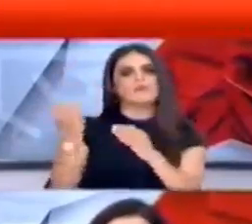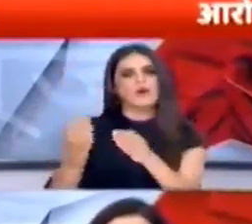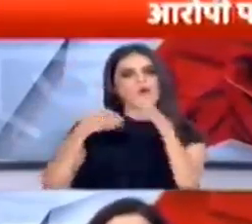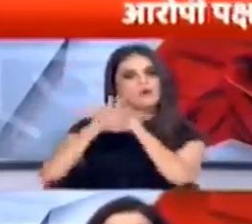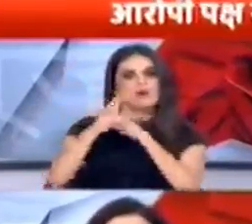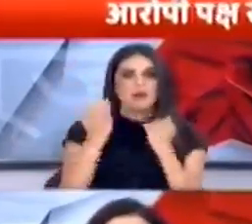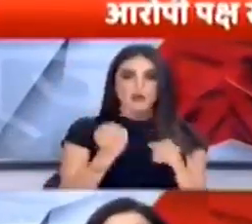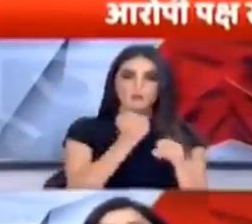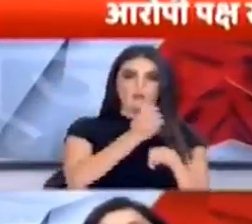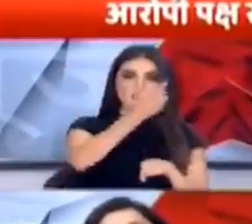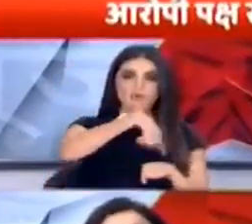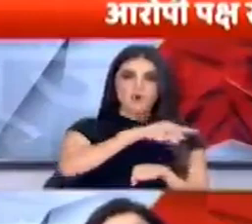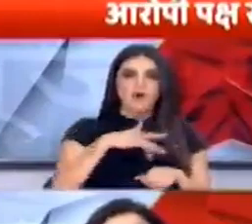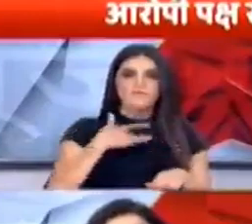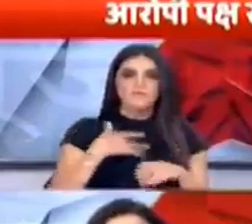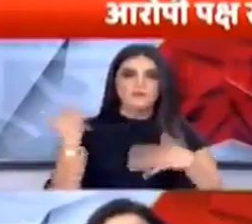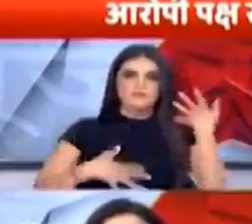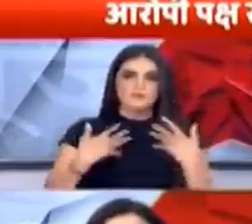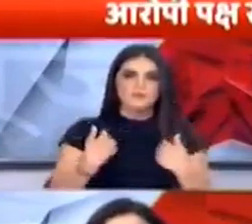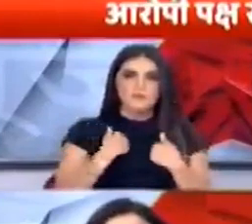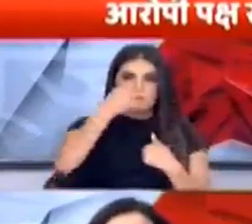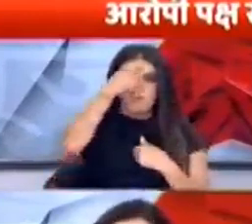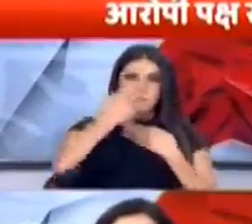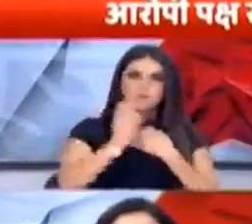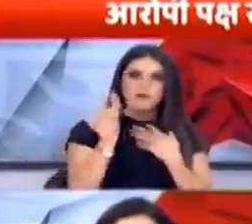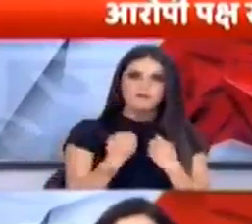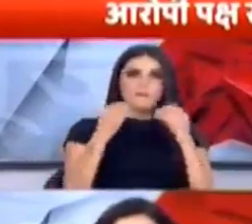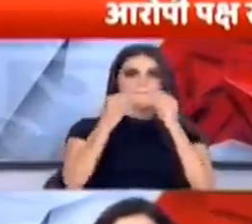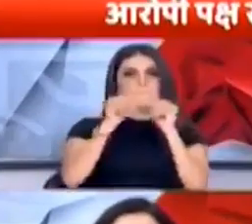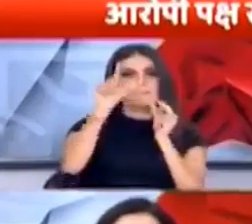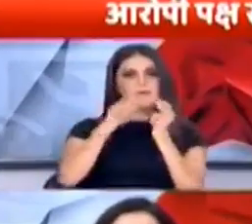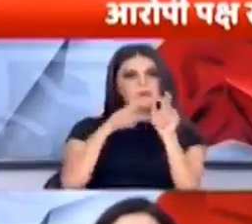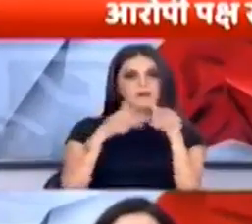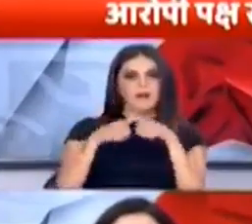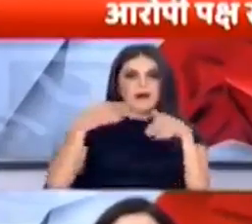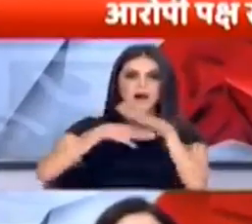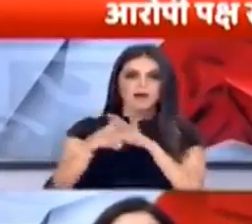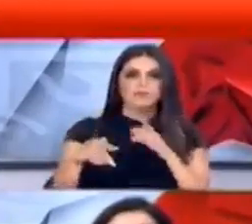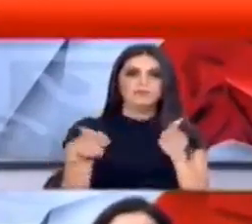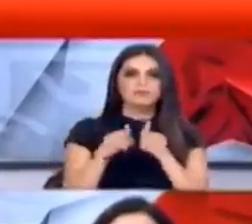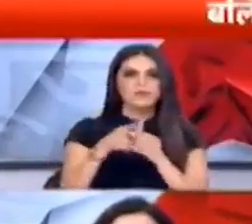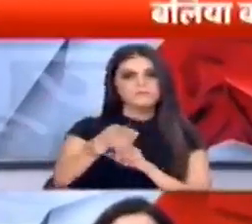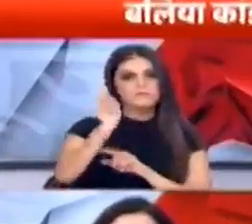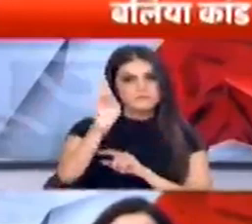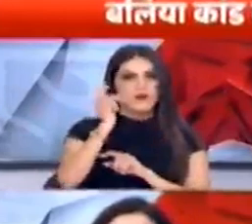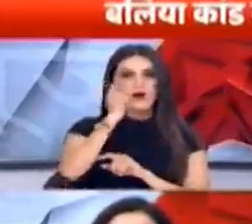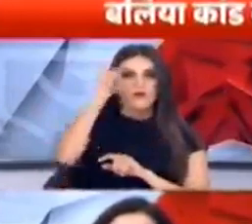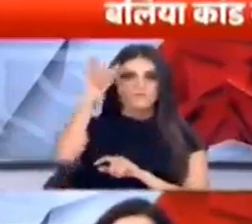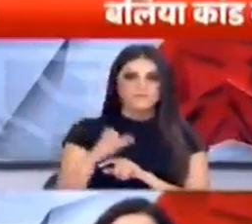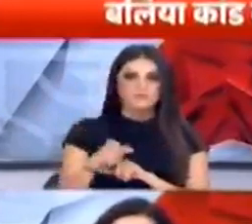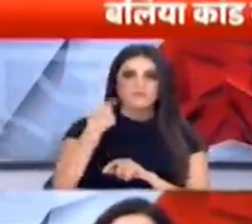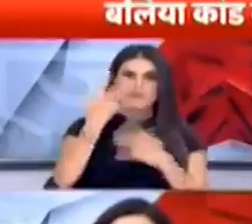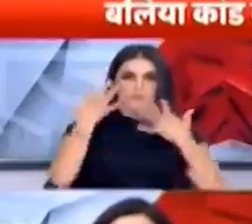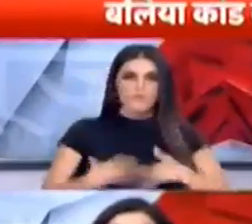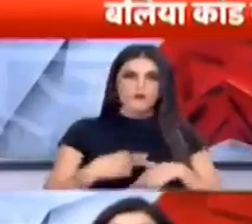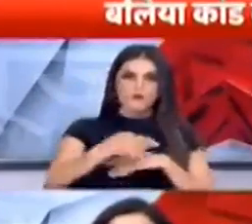अब उन्हें अपनी जान का खतरा दिख रहा है। बलिया में सरेआम गोलीबारी करके एक शख्स की